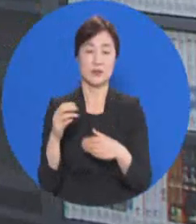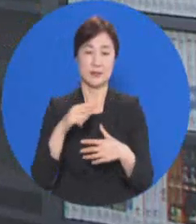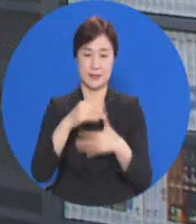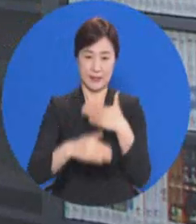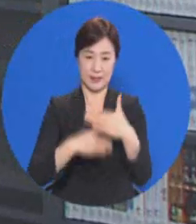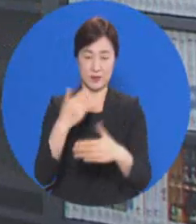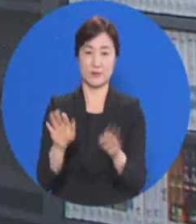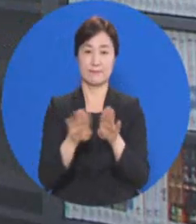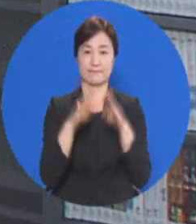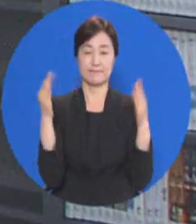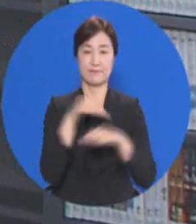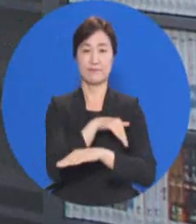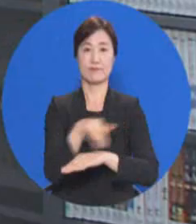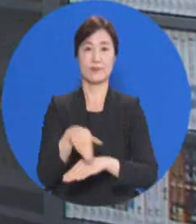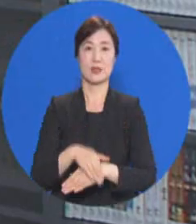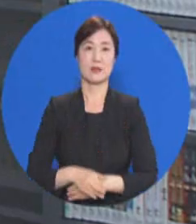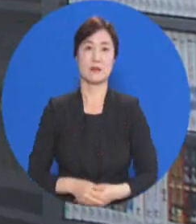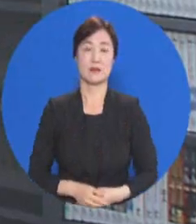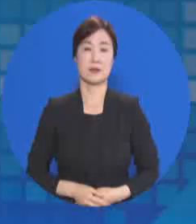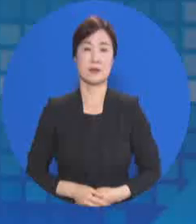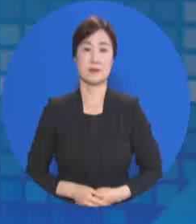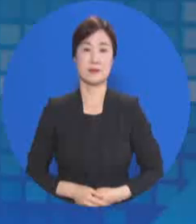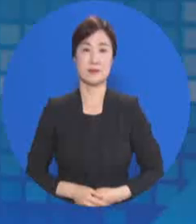단계적으로 재개될 예정입니다.